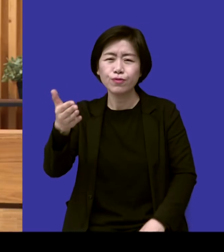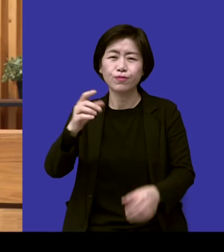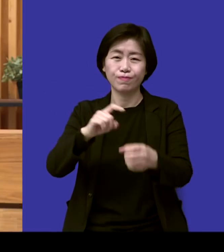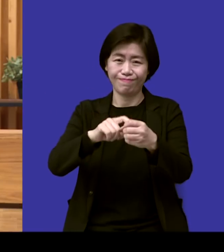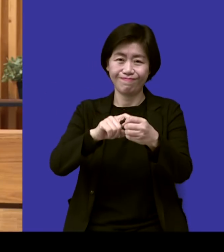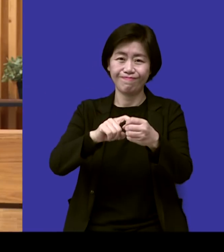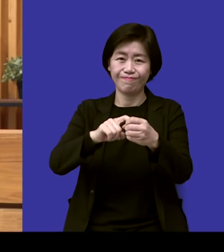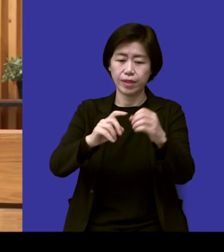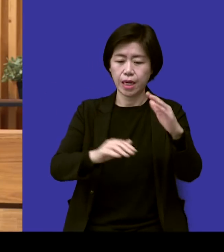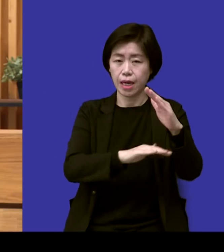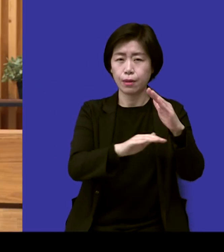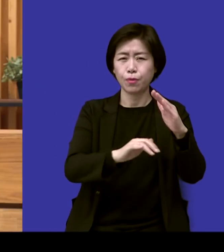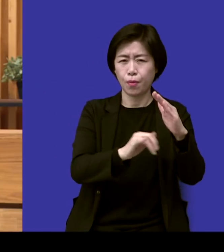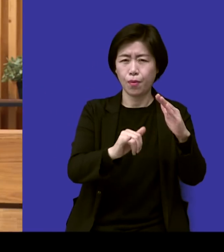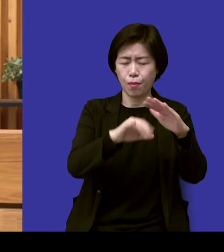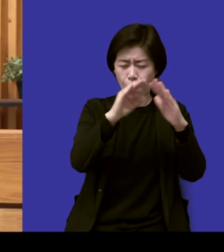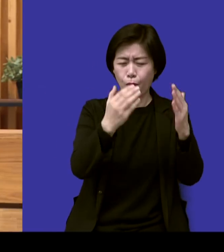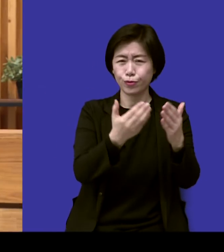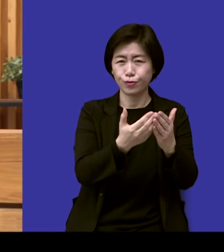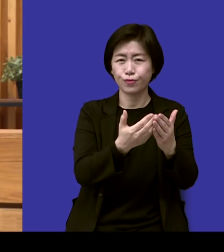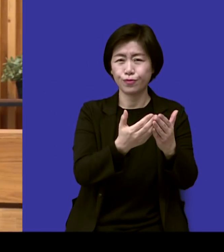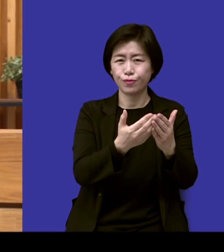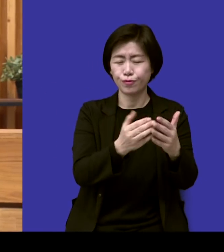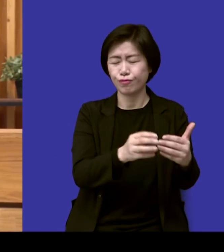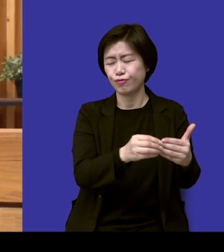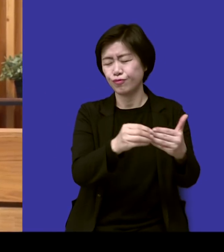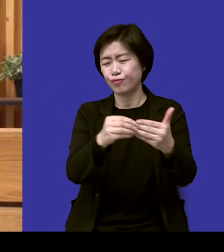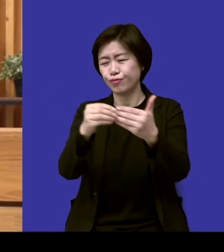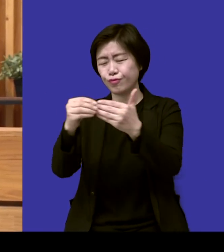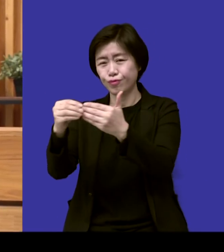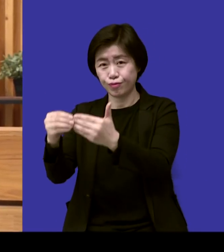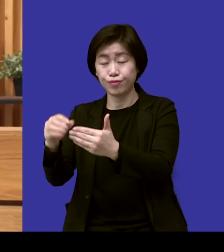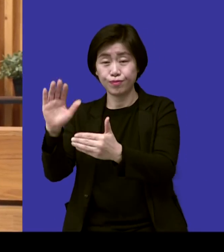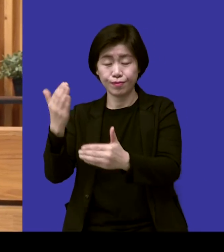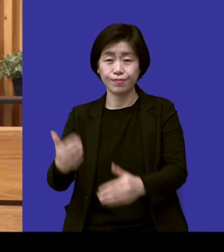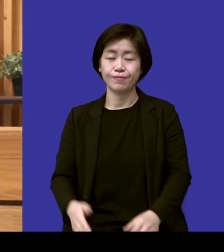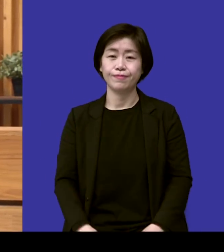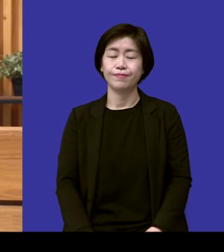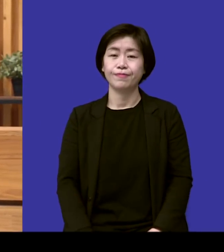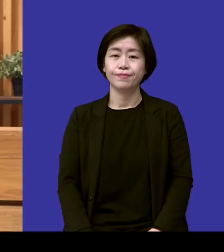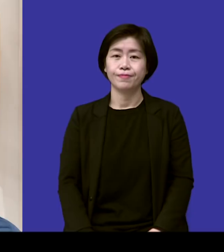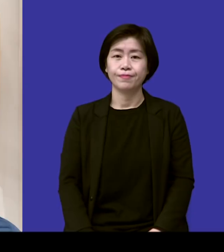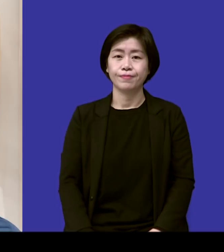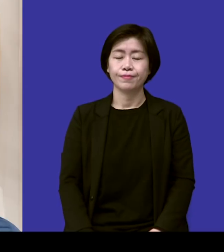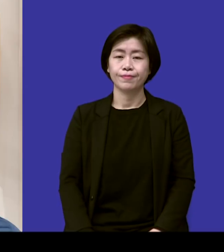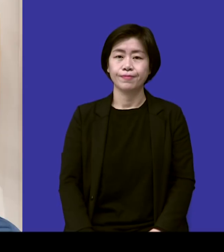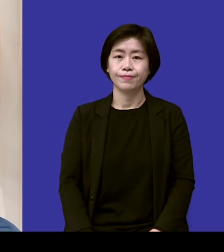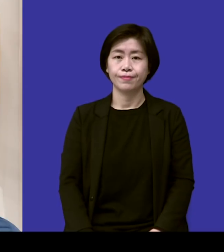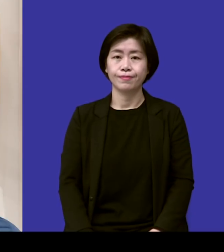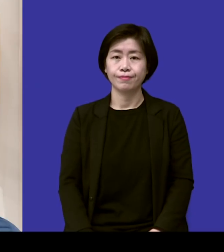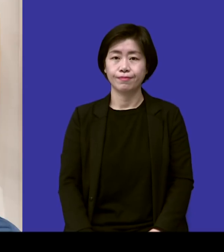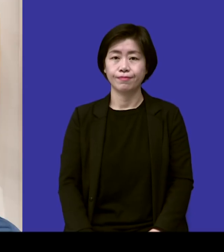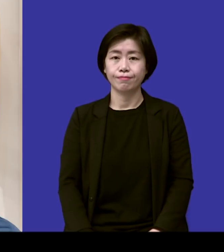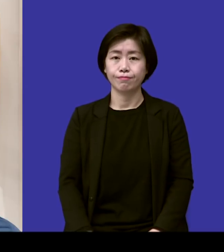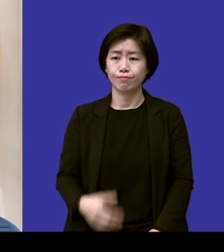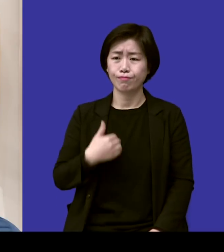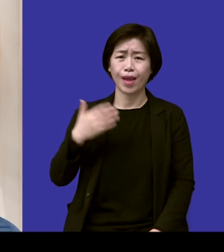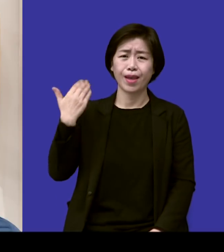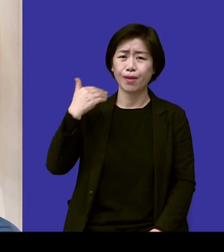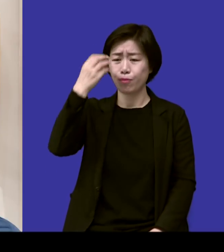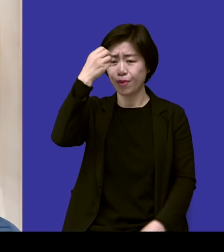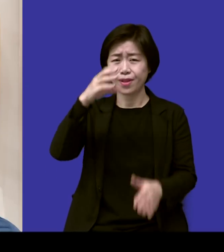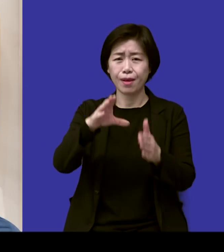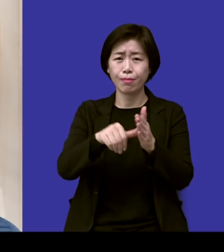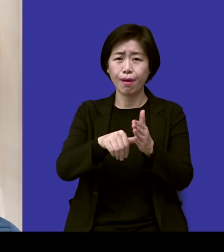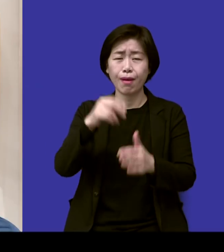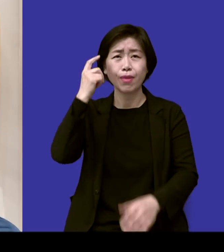그런 말씀을 이제 와서 하신 거죠. 저는 네네. 그때는 고3이었고 네네. 어렸고 예. 그럼 왜 바다를 가는 거야? 그래서 뭔지도